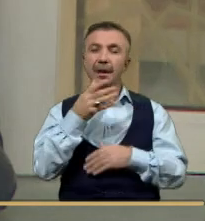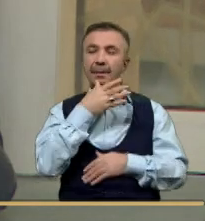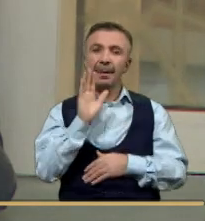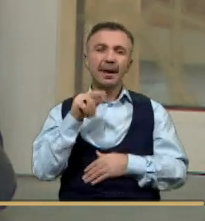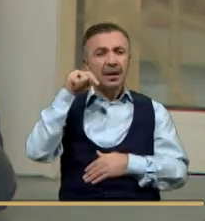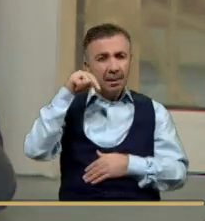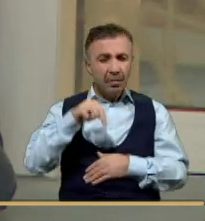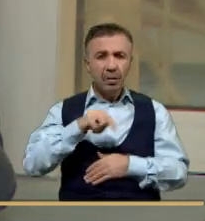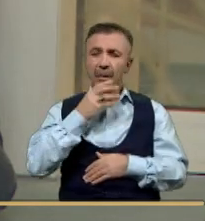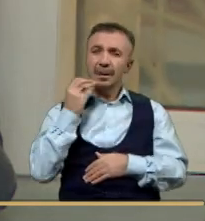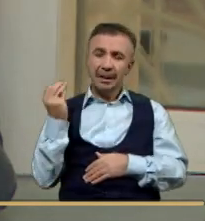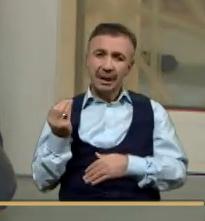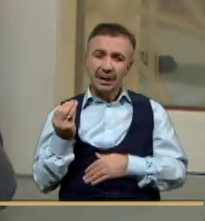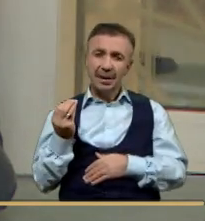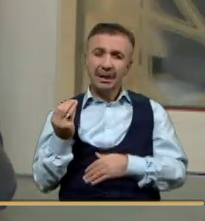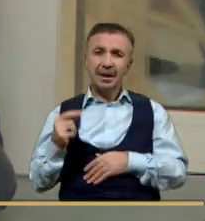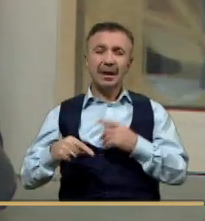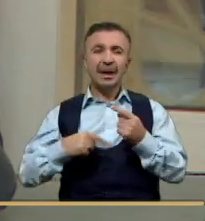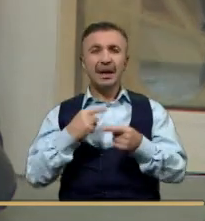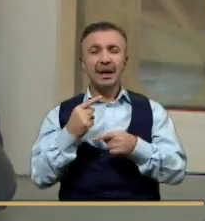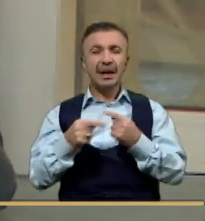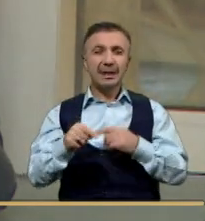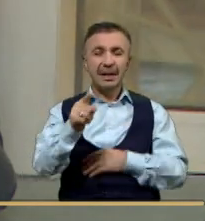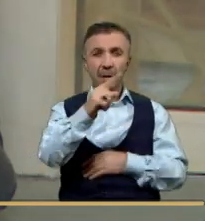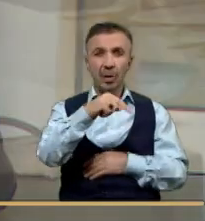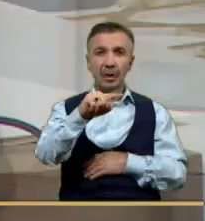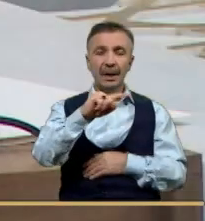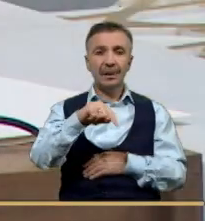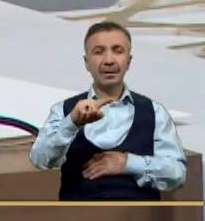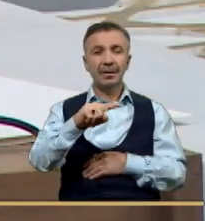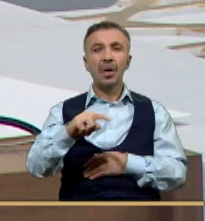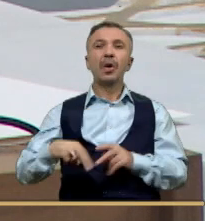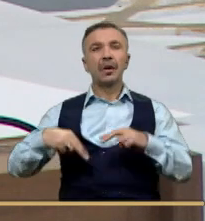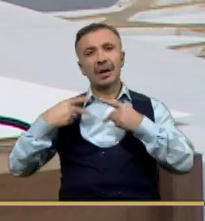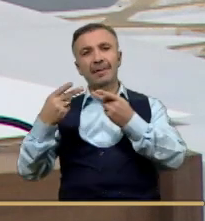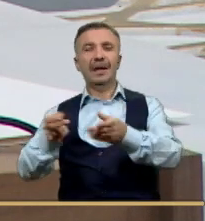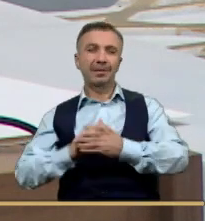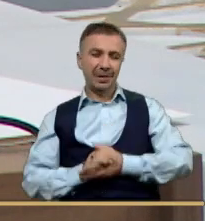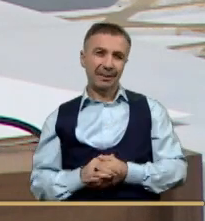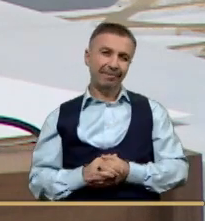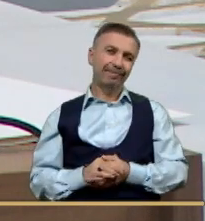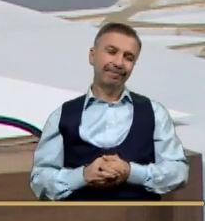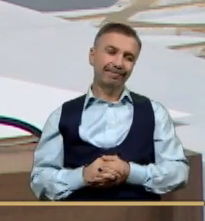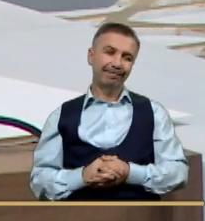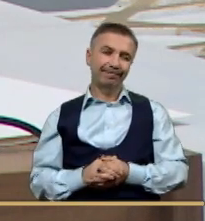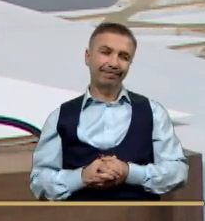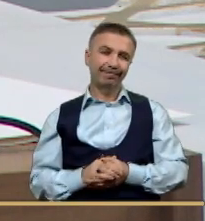Bugünkü gençlik, nesil onların eseridir. Onların eseridir.